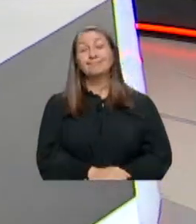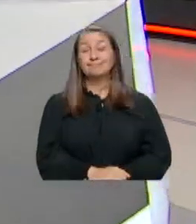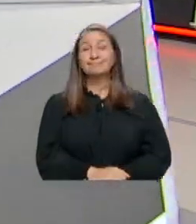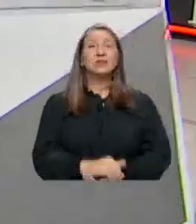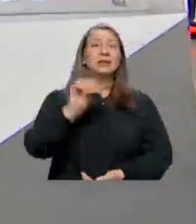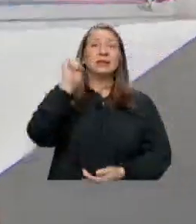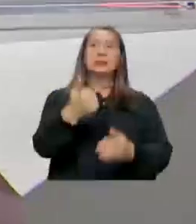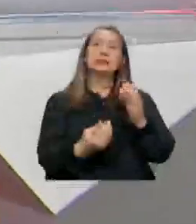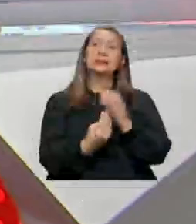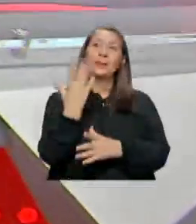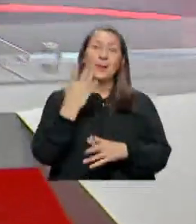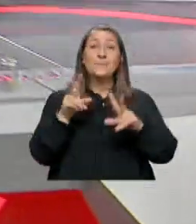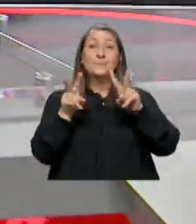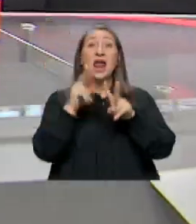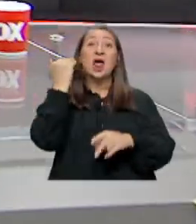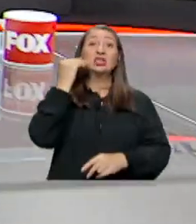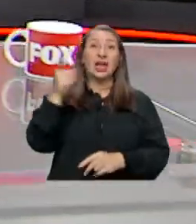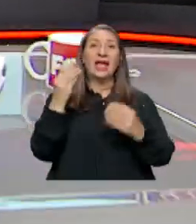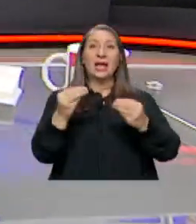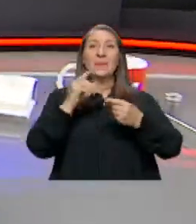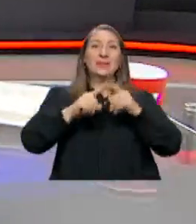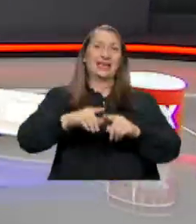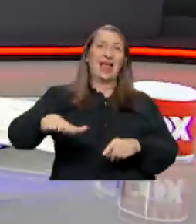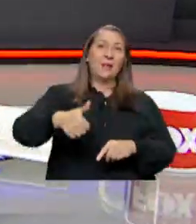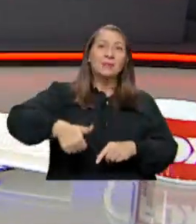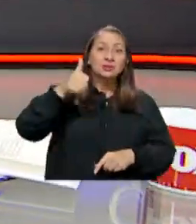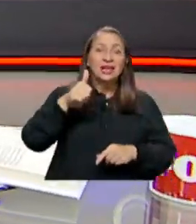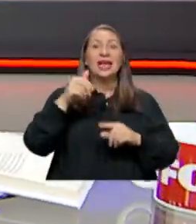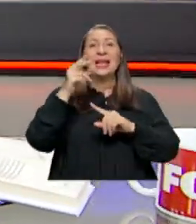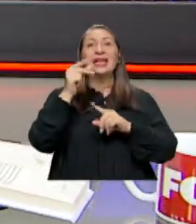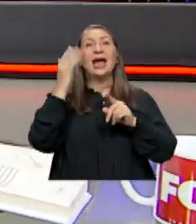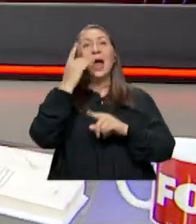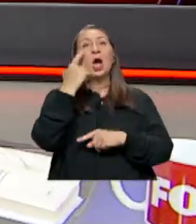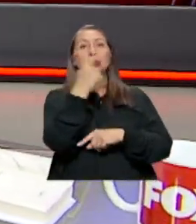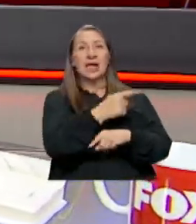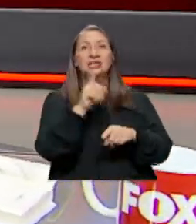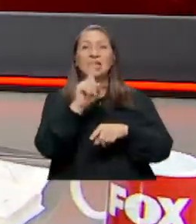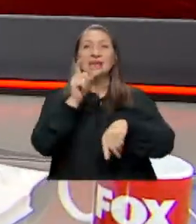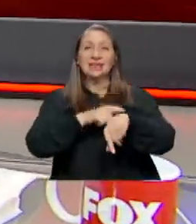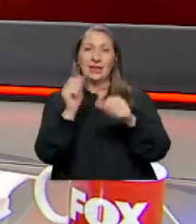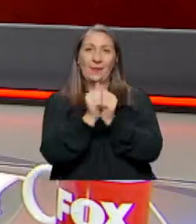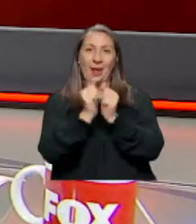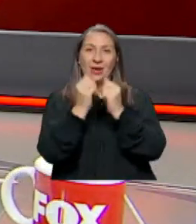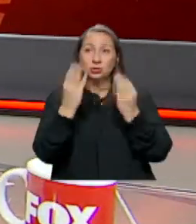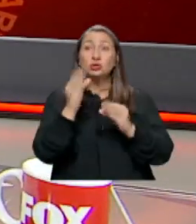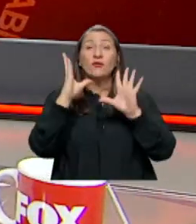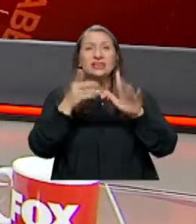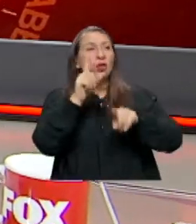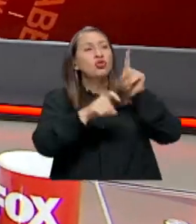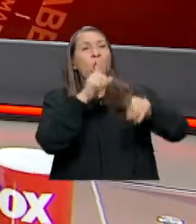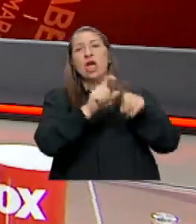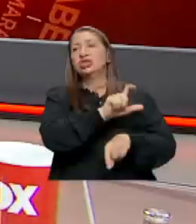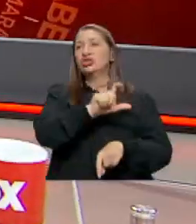Efendim yarın sabah Meral Akşener İyi Parti Genel Başkanı yarın sabah İlker Karagöz ile Çalar Saat'te pek çok soruya